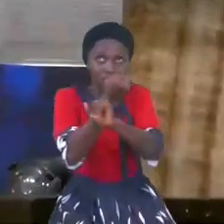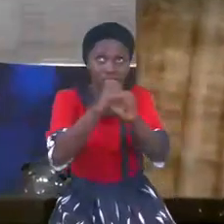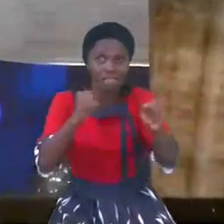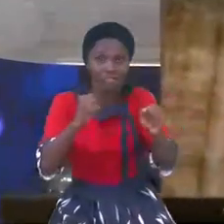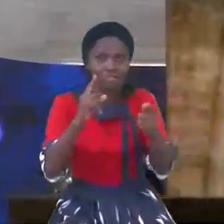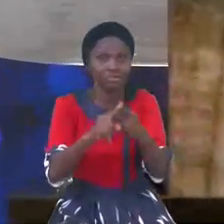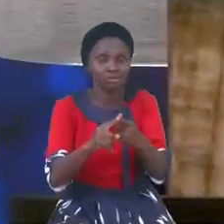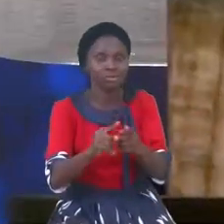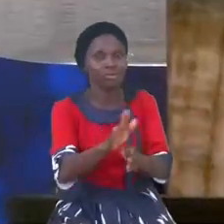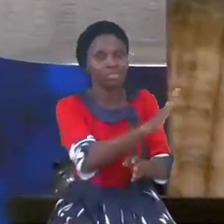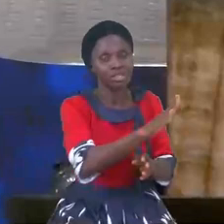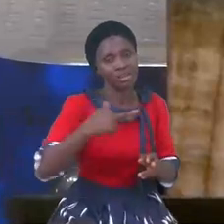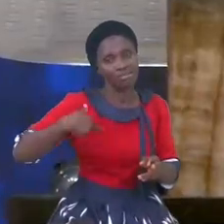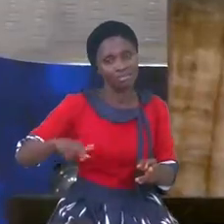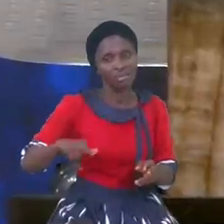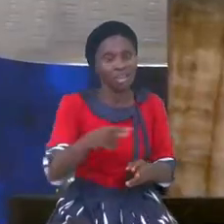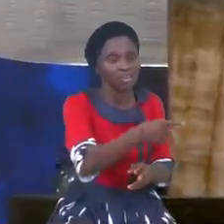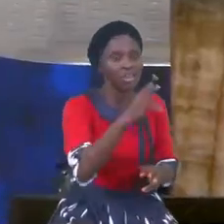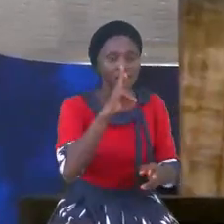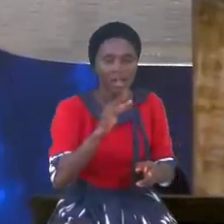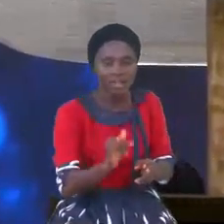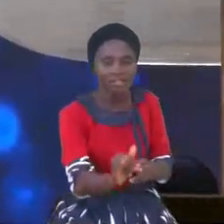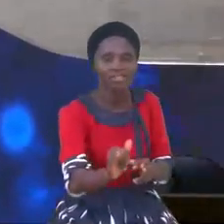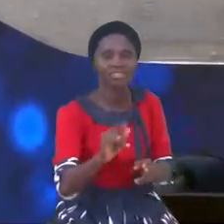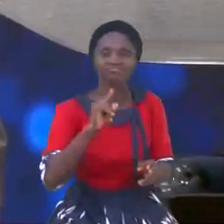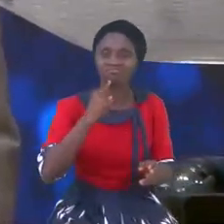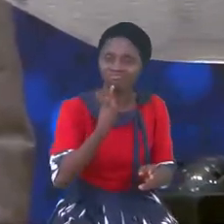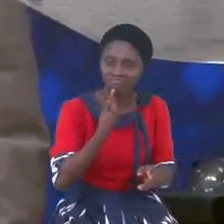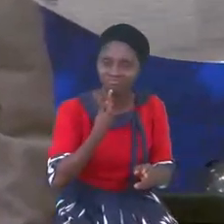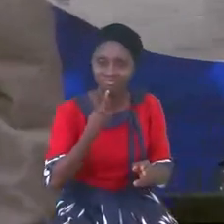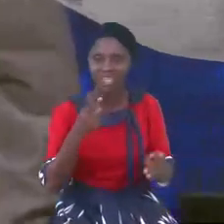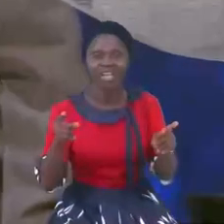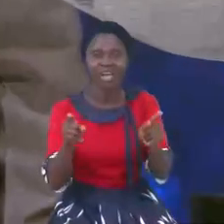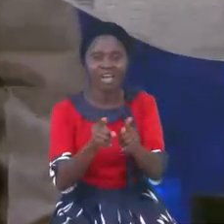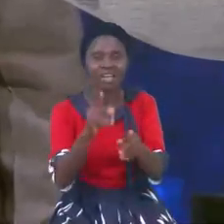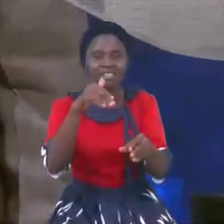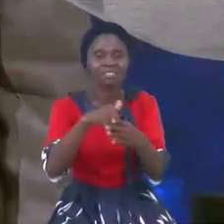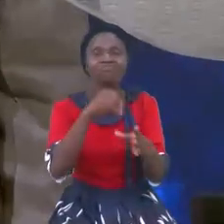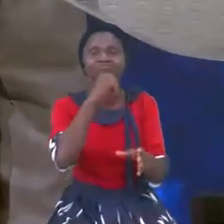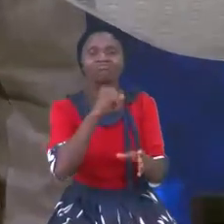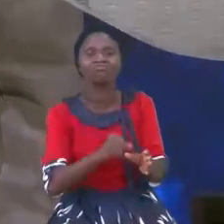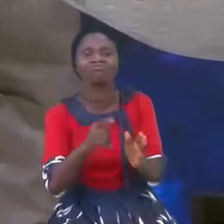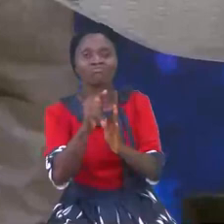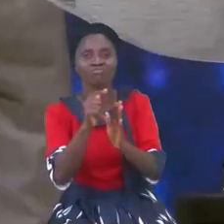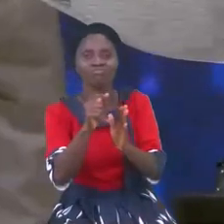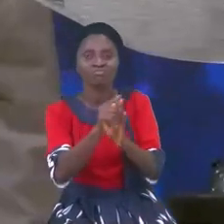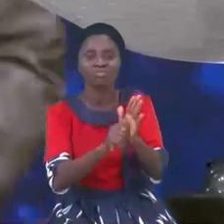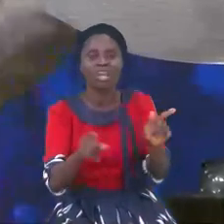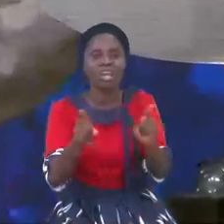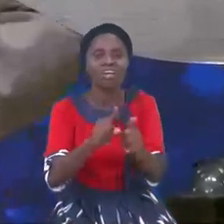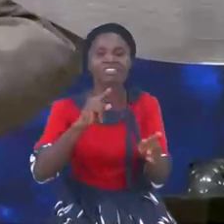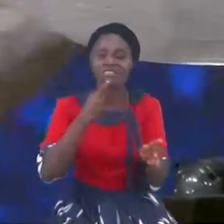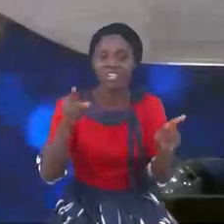toujours zélés, zélés comme ils étaient dans le Lévitique, ils étaient zélés comme ils étaient dans le